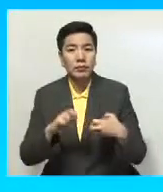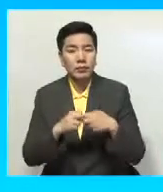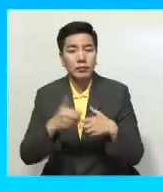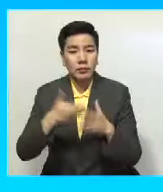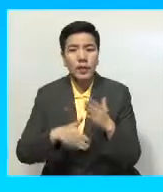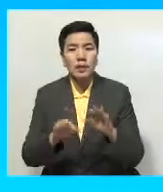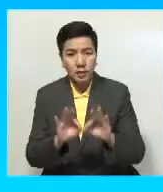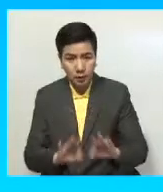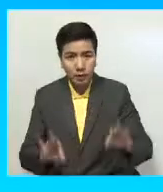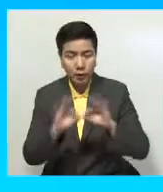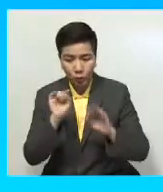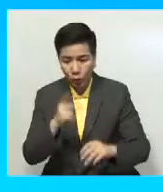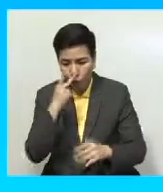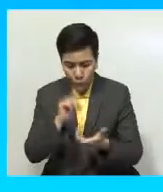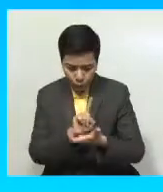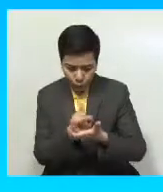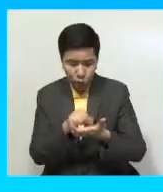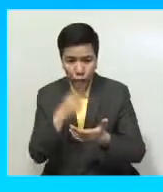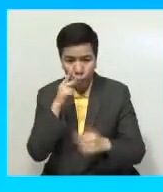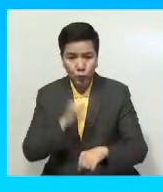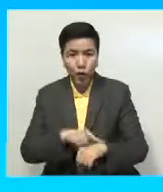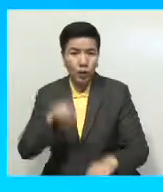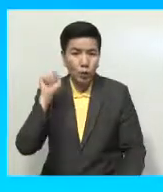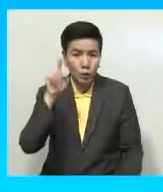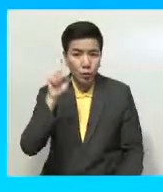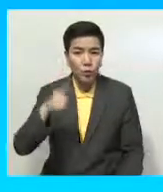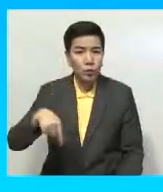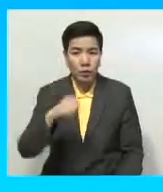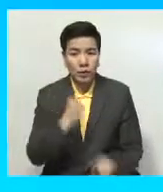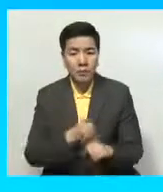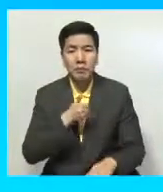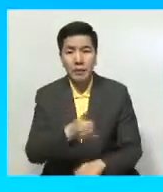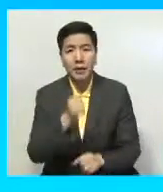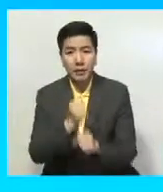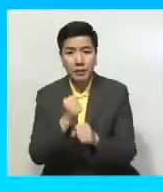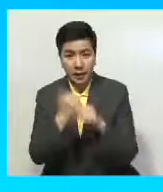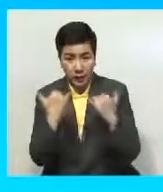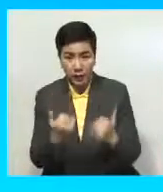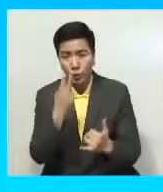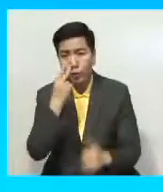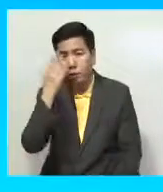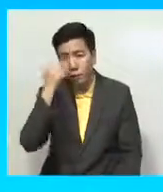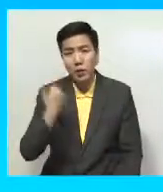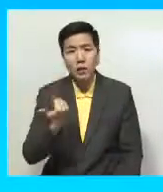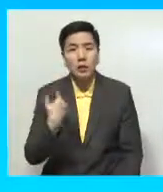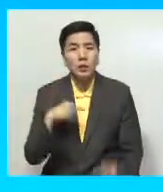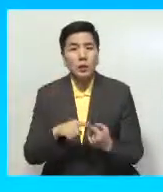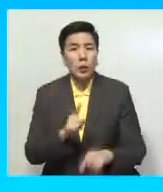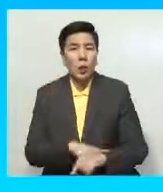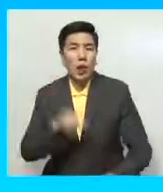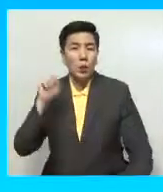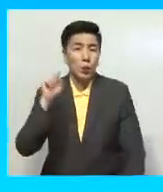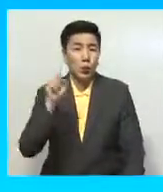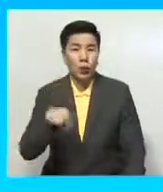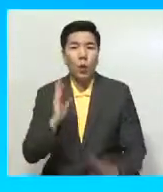วก็อธิบายถึงความจำเป็นที่จะต้องตรวจสัญญาณในช่วงเวลาเร่งด่วนที่ทุกคนกำลังเดินทางไปทำงานนะคะเนื่องจากช่วง rush hour เนี่ยแห